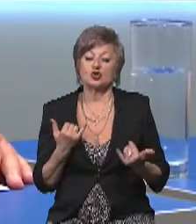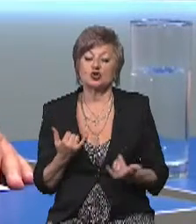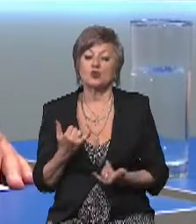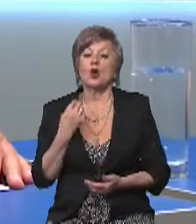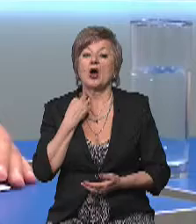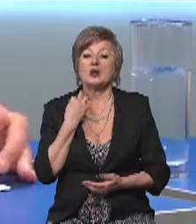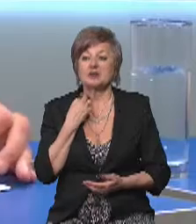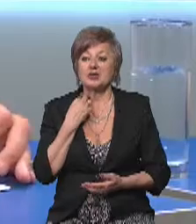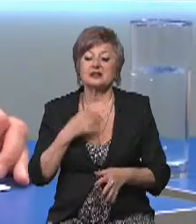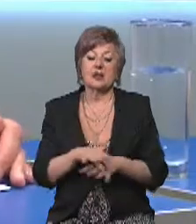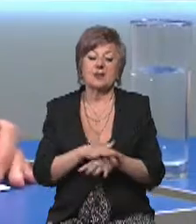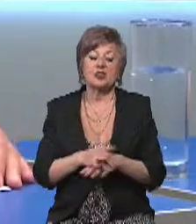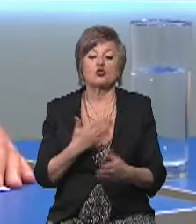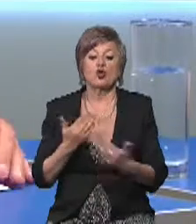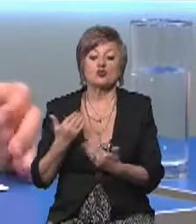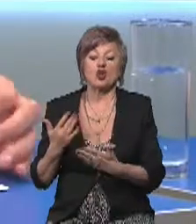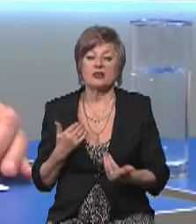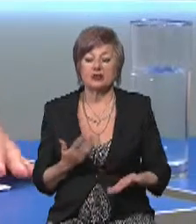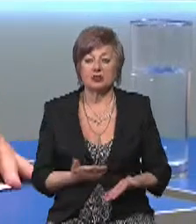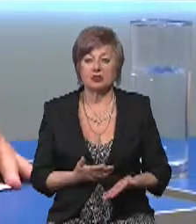мова міжнародного спілкування,